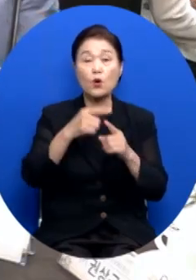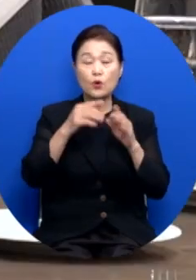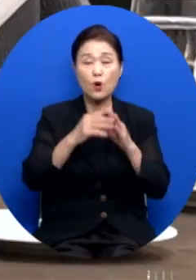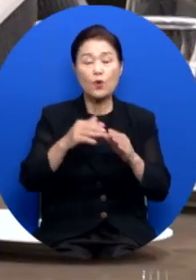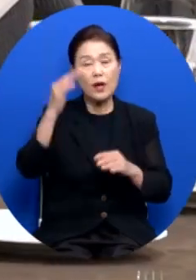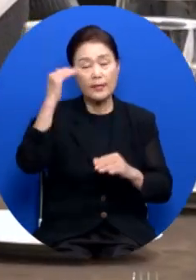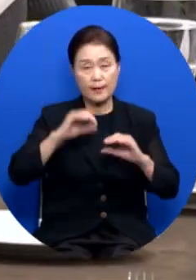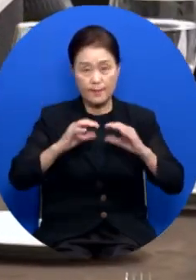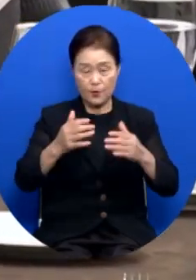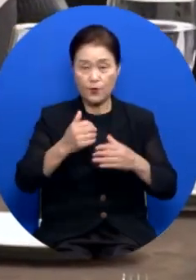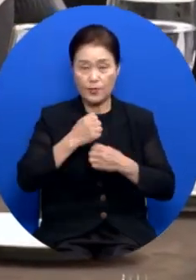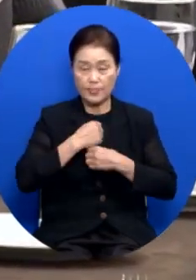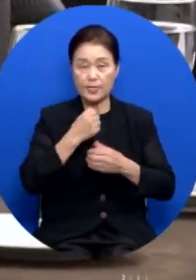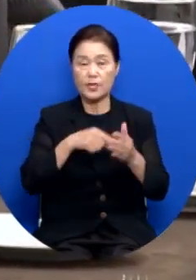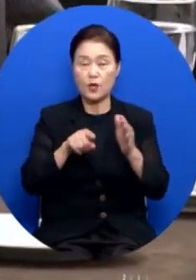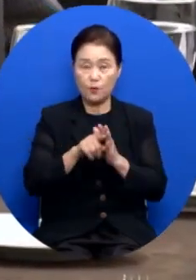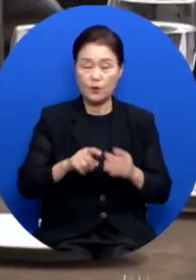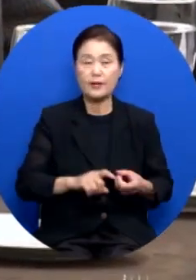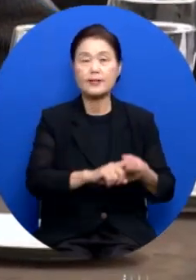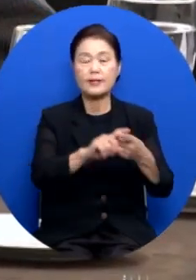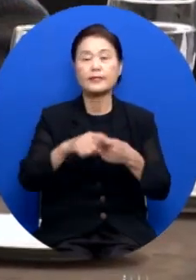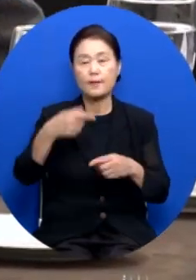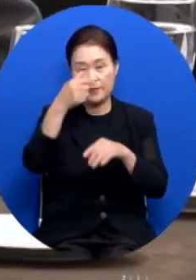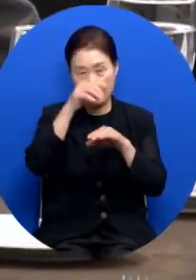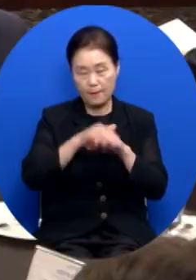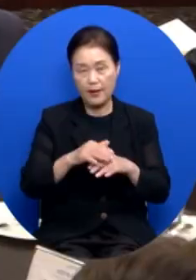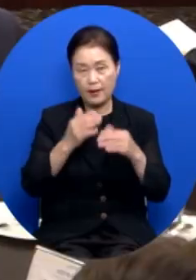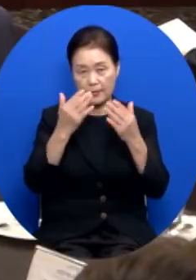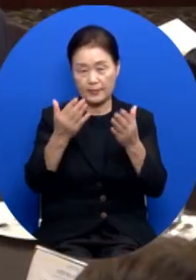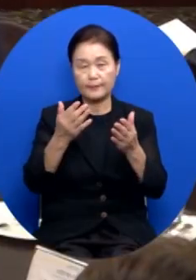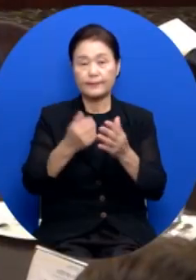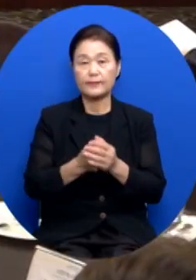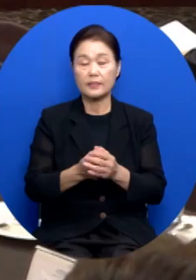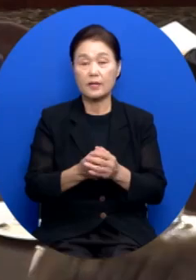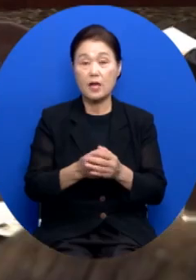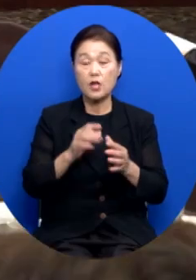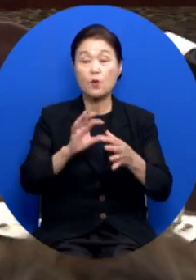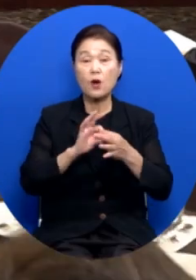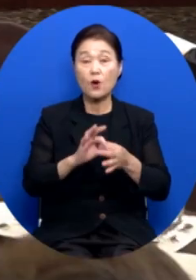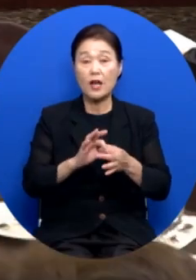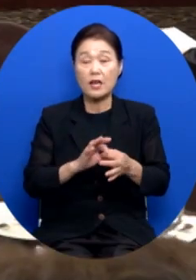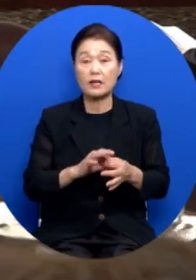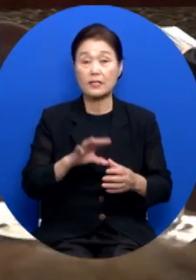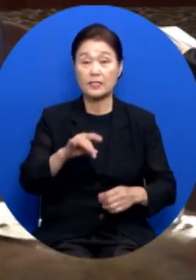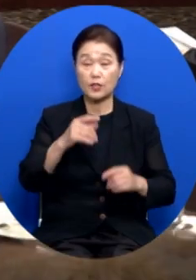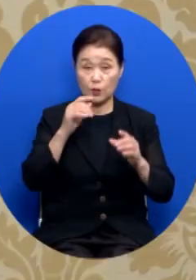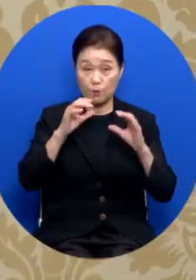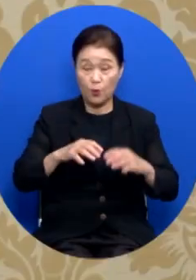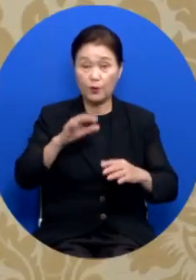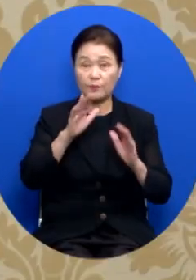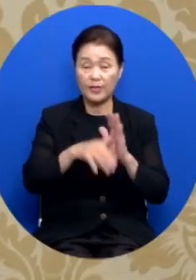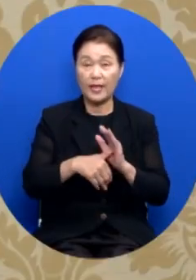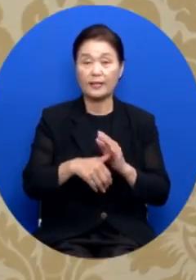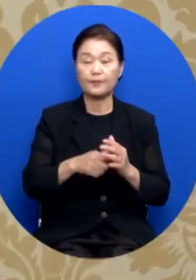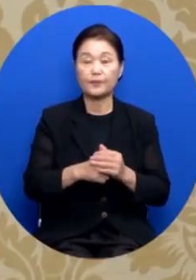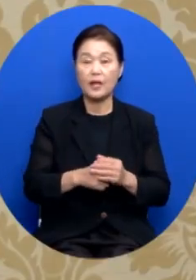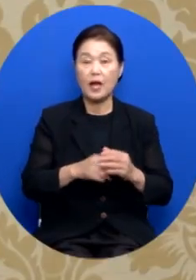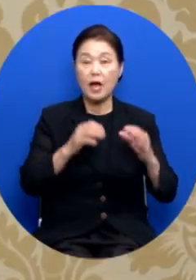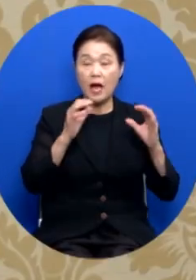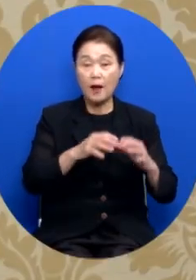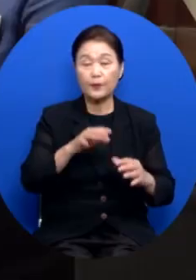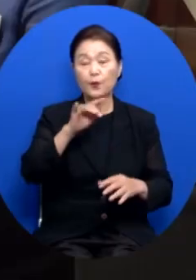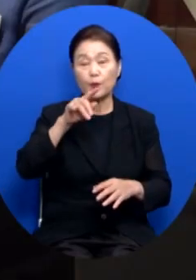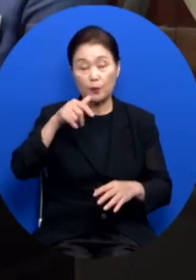대한민국을 지키기 위한 연합예배가 열립니다. 이와 관련한 첫 모임에는 예장 합동과 백석